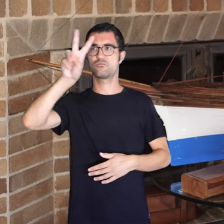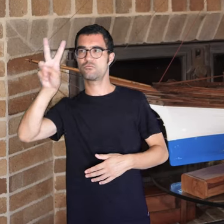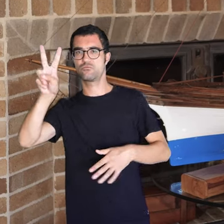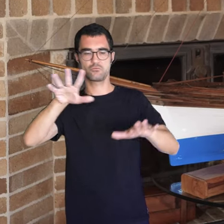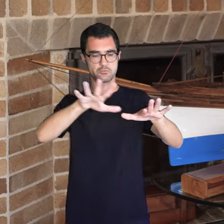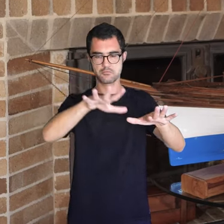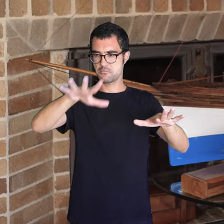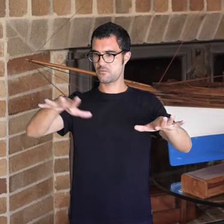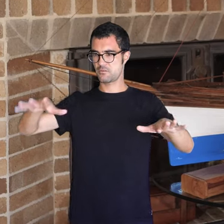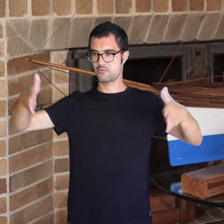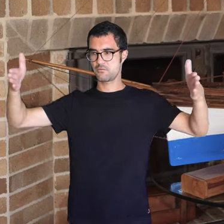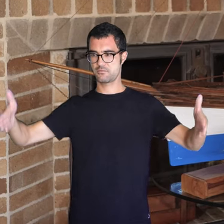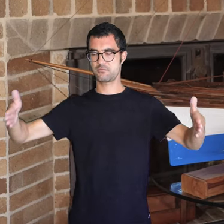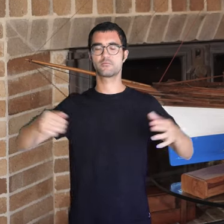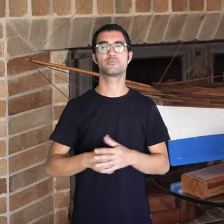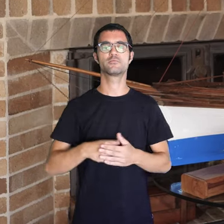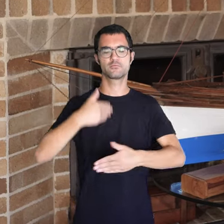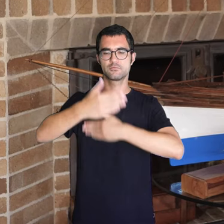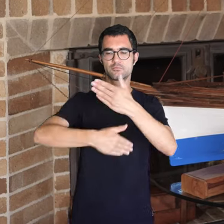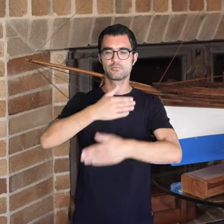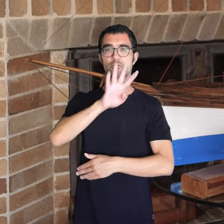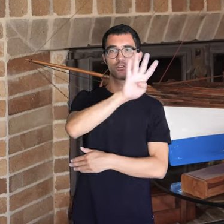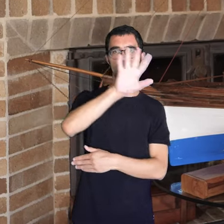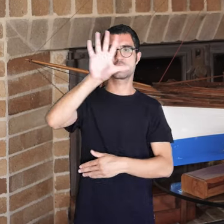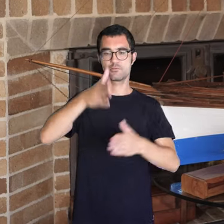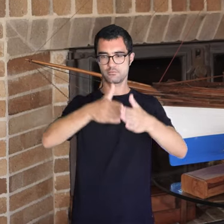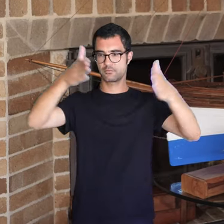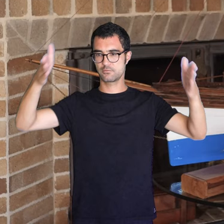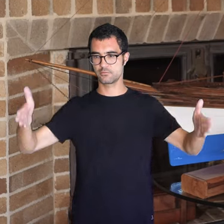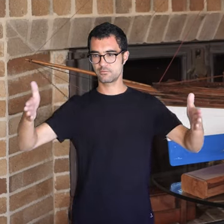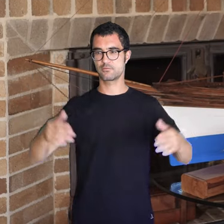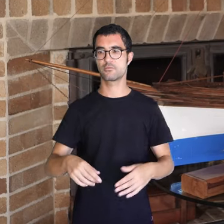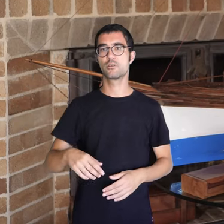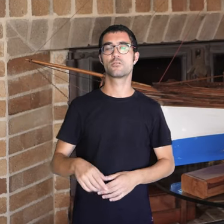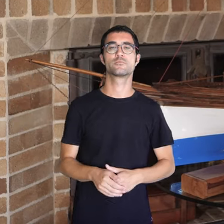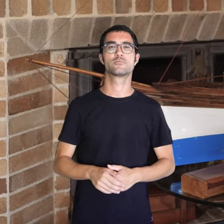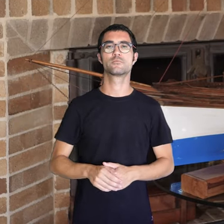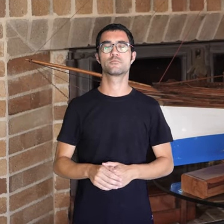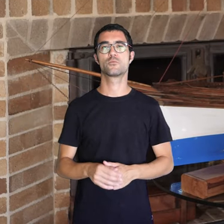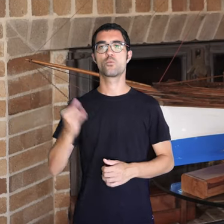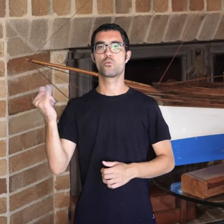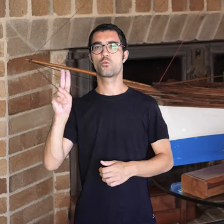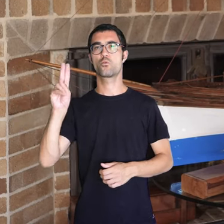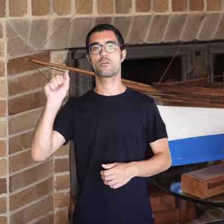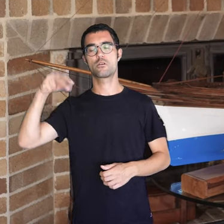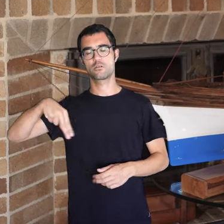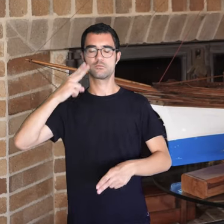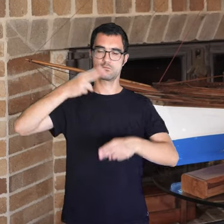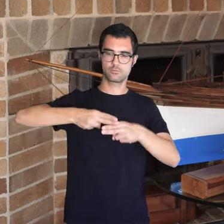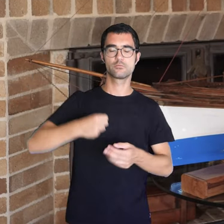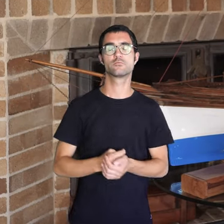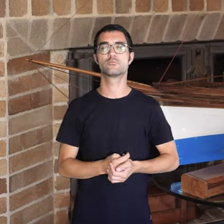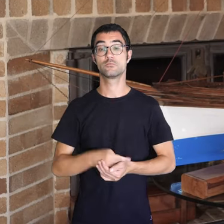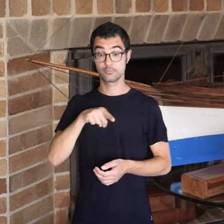42 pans, que era el Tino, i després un de 45, que va ser el Bartolomé Juan, aquests barcos els